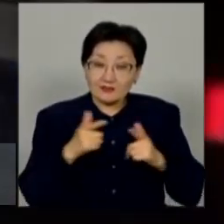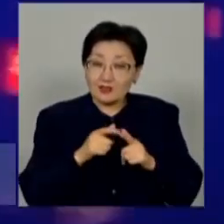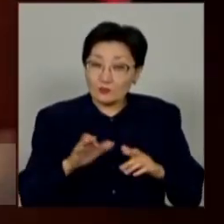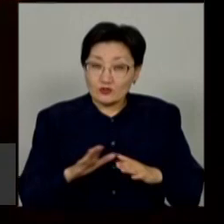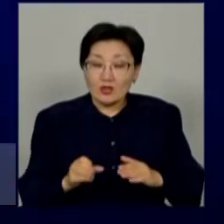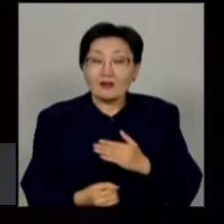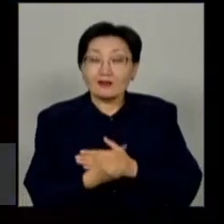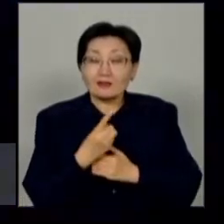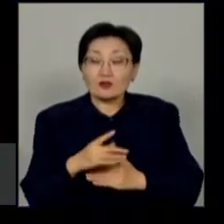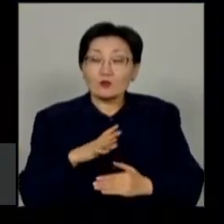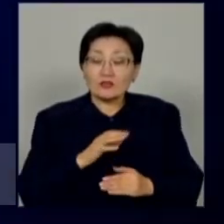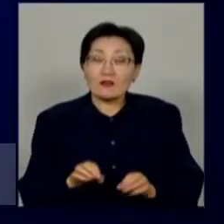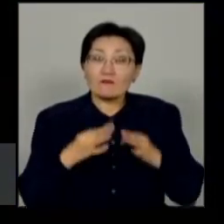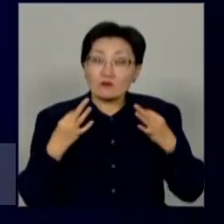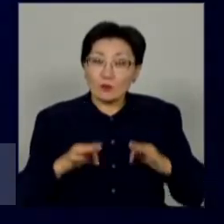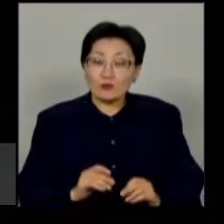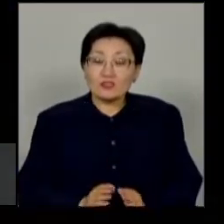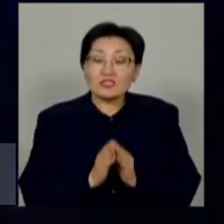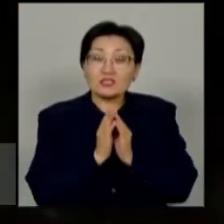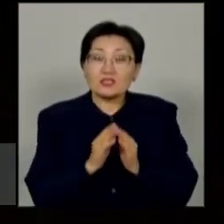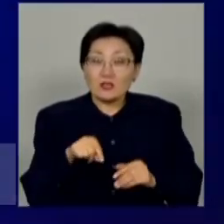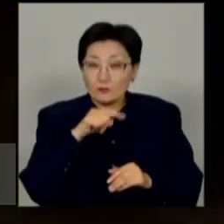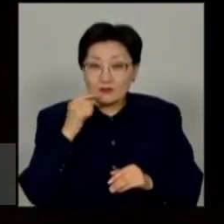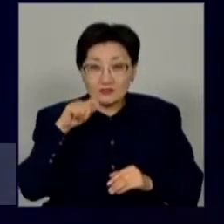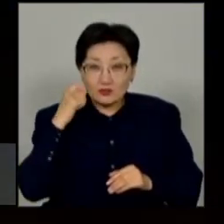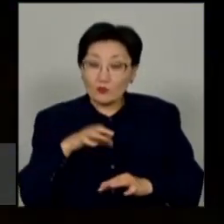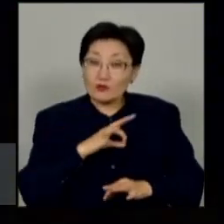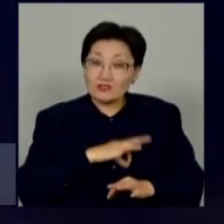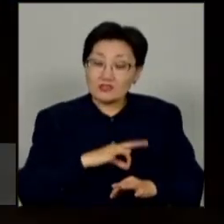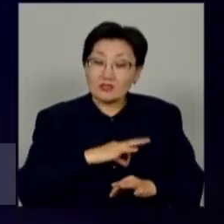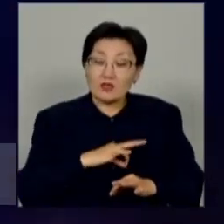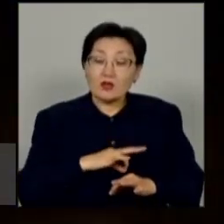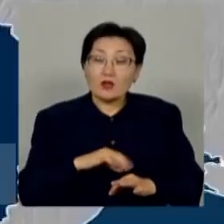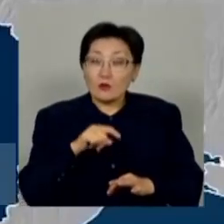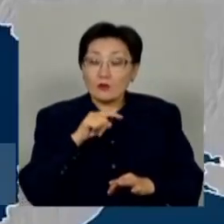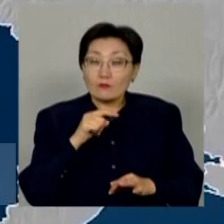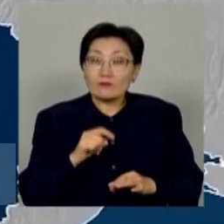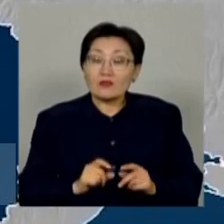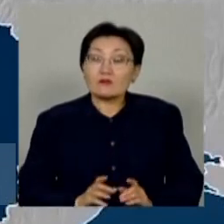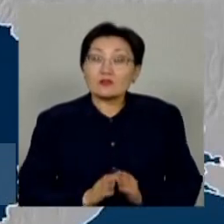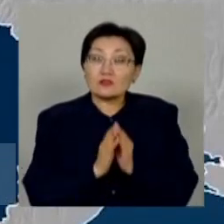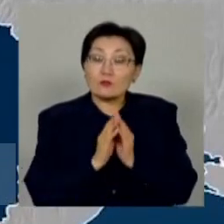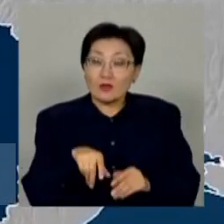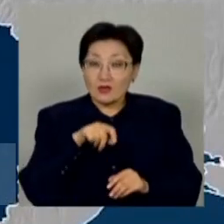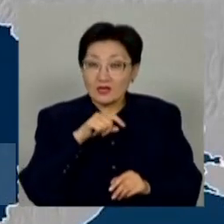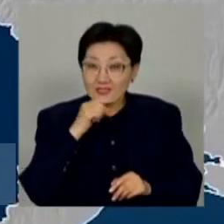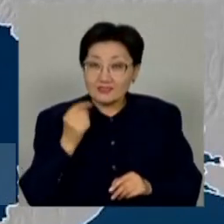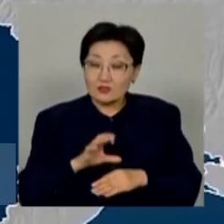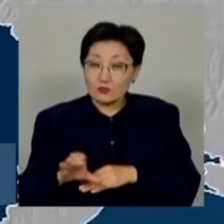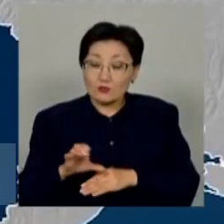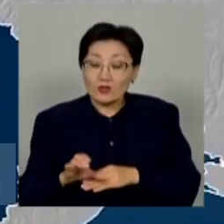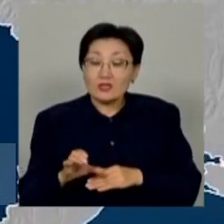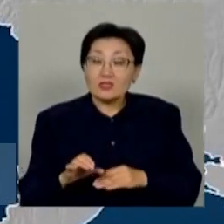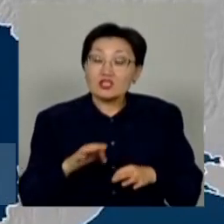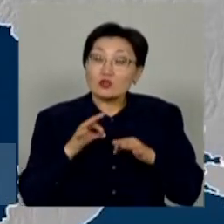сообщается, откуда она была выпущена. И Россия, и Украина используют боеприпасы российского производства. Президент Польши Анджей